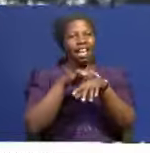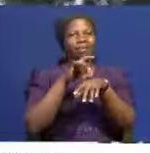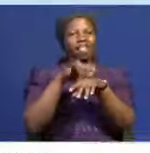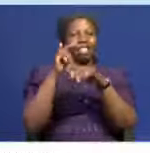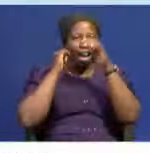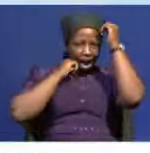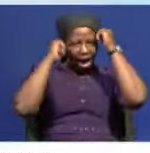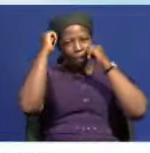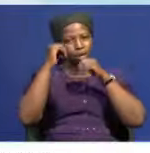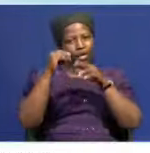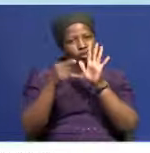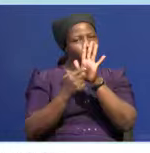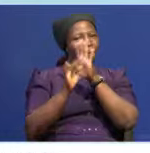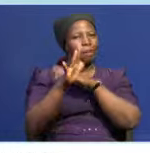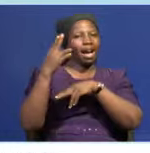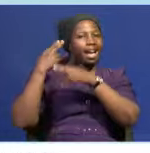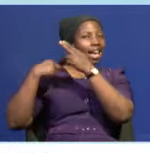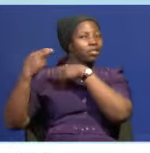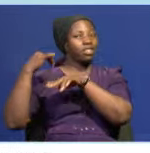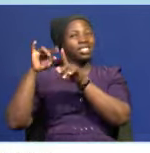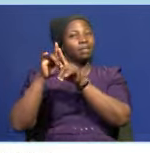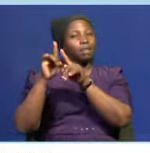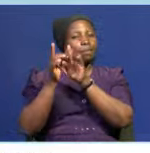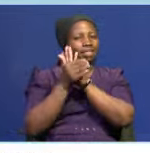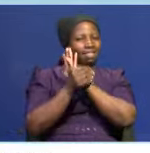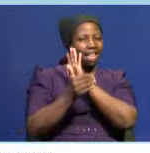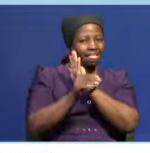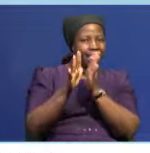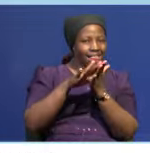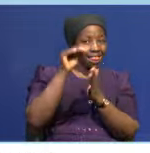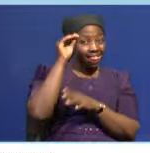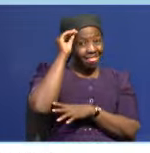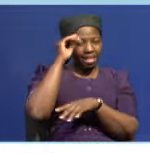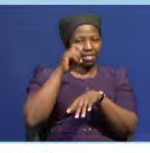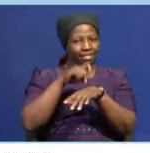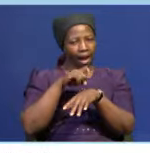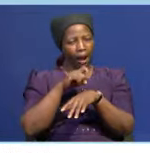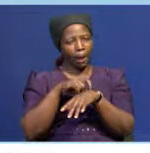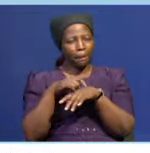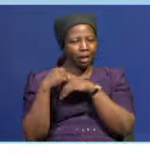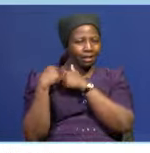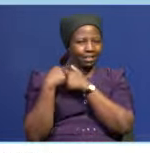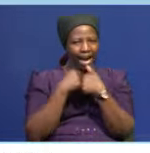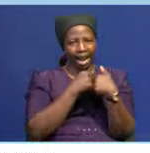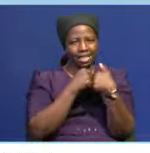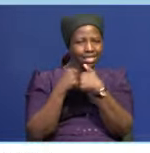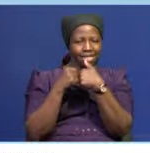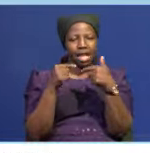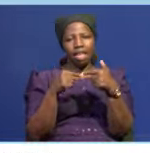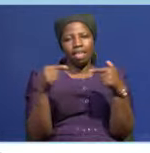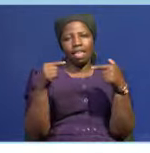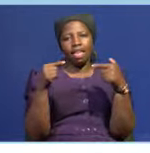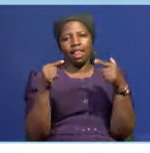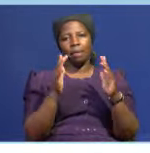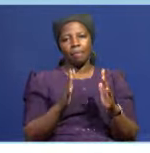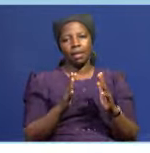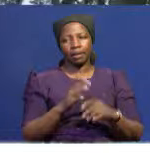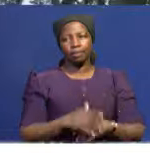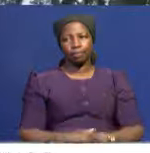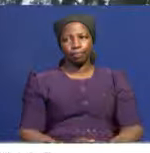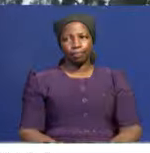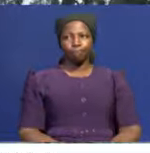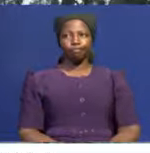na ujuzi ambao wamepata wanapokabiliana na maadui. Wanaelea hewani kwa style ambayo wameweza